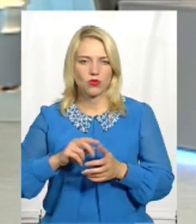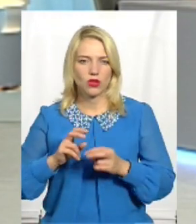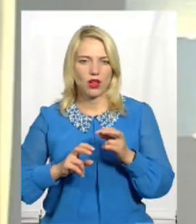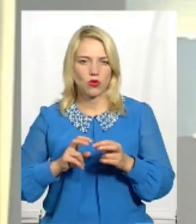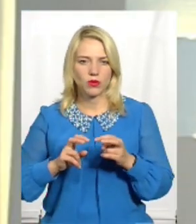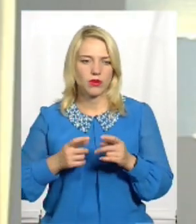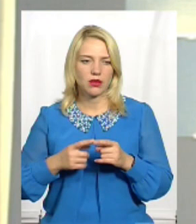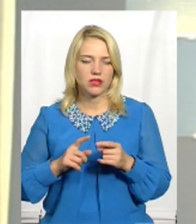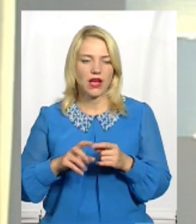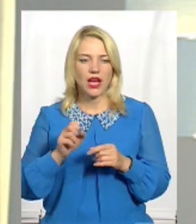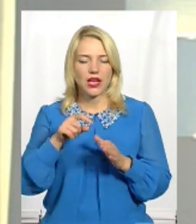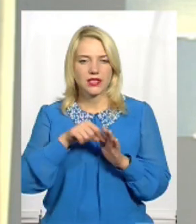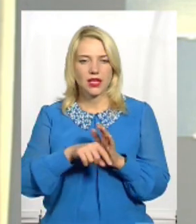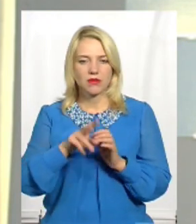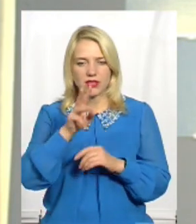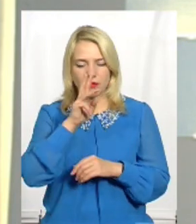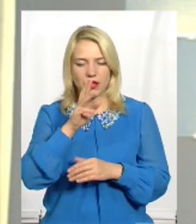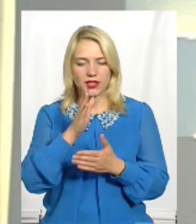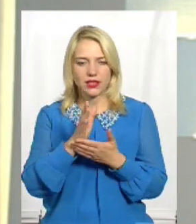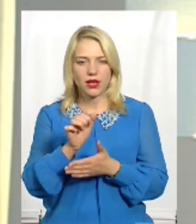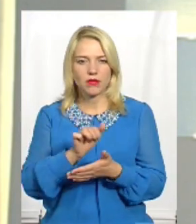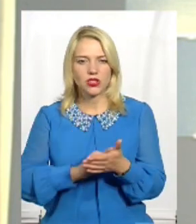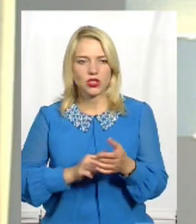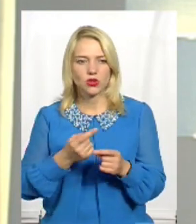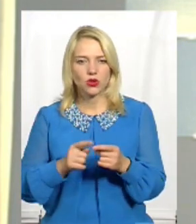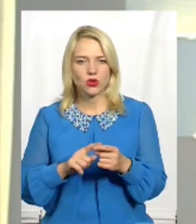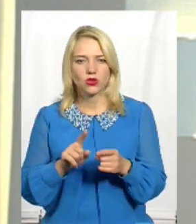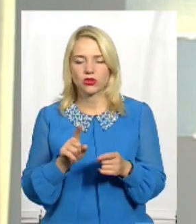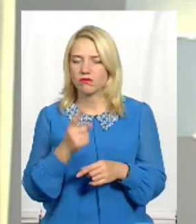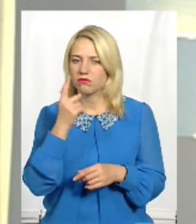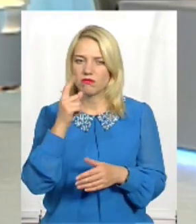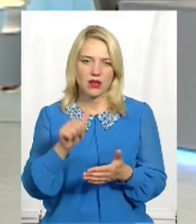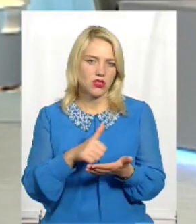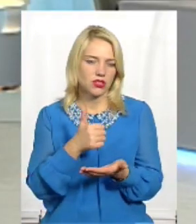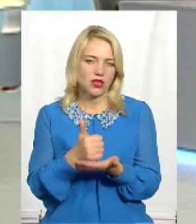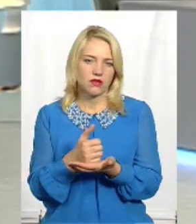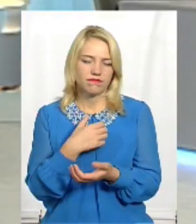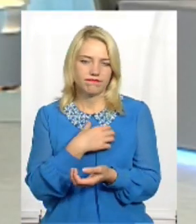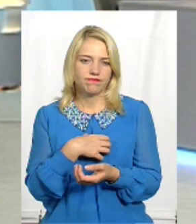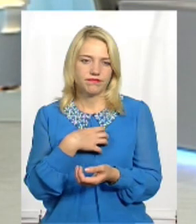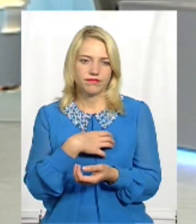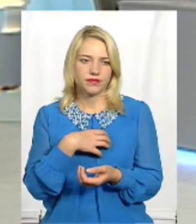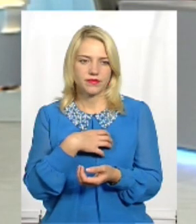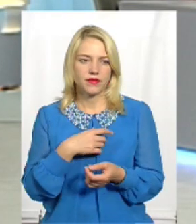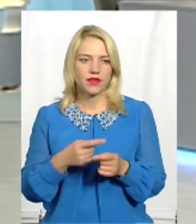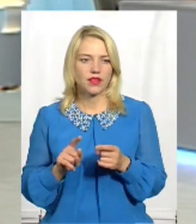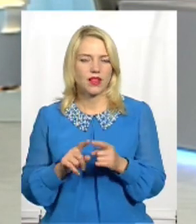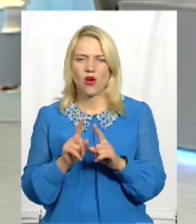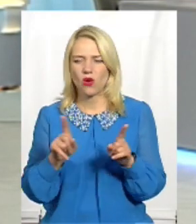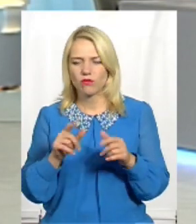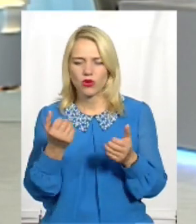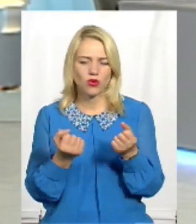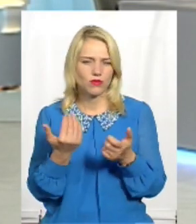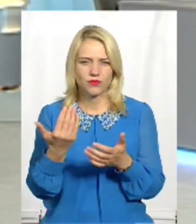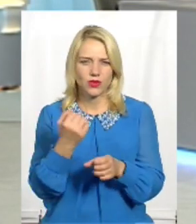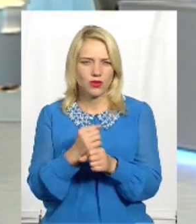саме заробітна плата є причиною того, що не хочуть... В першу чергу заробітна плата. Не особливості роботи.